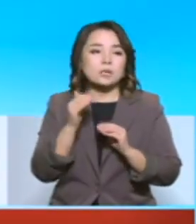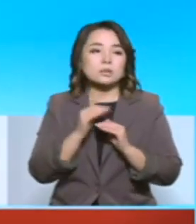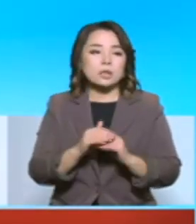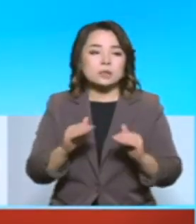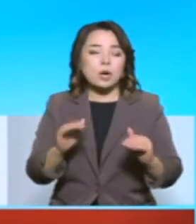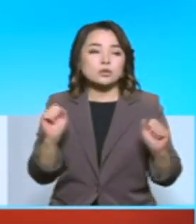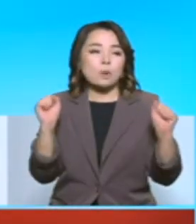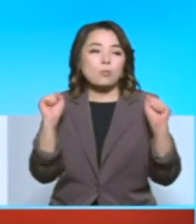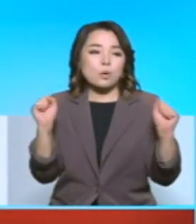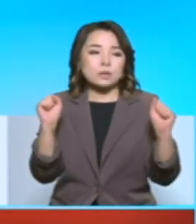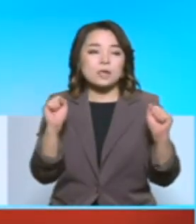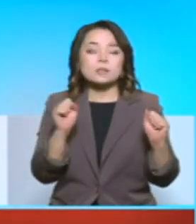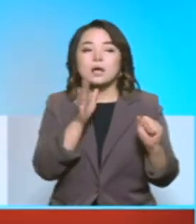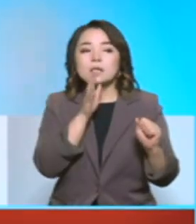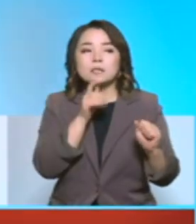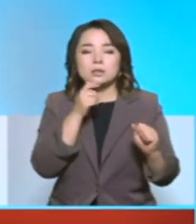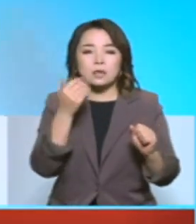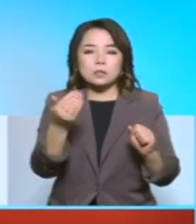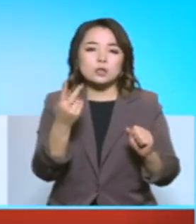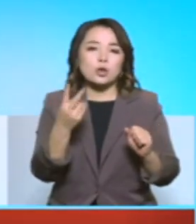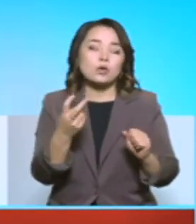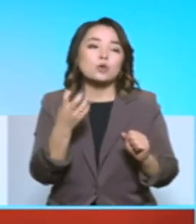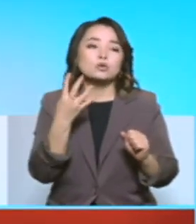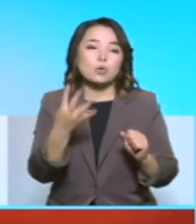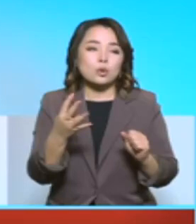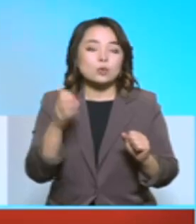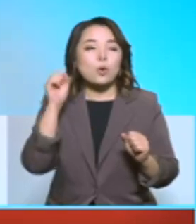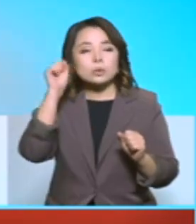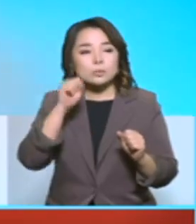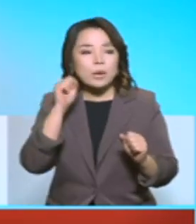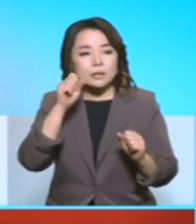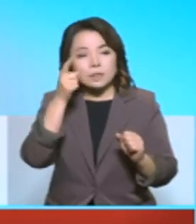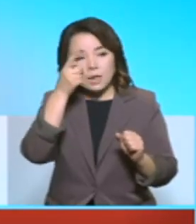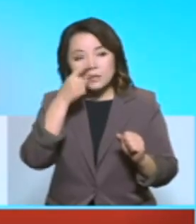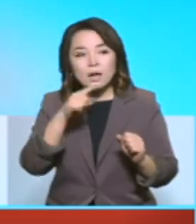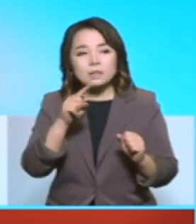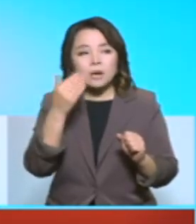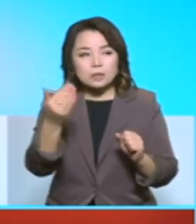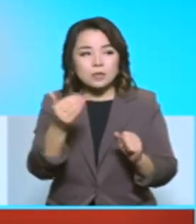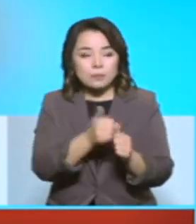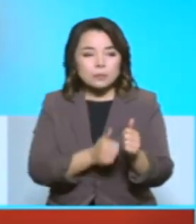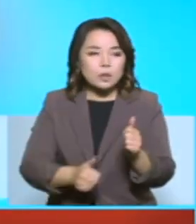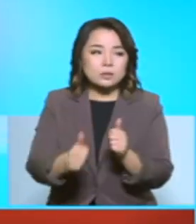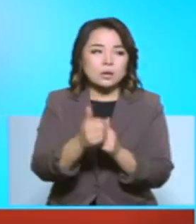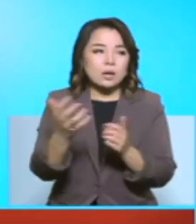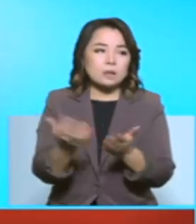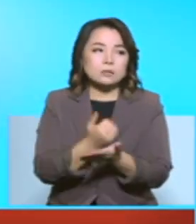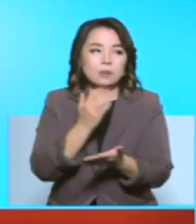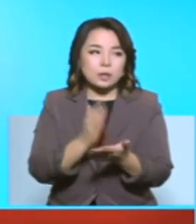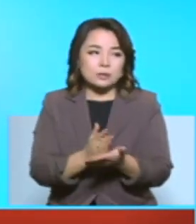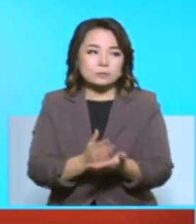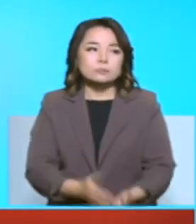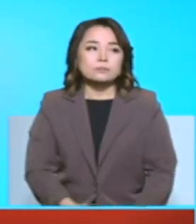аралас топтық сайыста 204 ұпай жинап, Өзбекстан мен Таиланд құрамаларынан басым түсті.